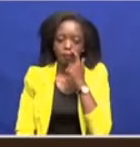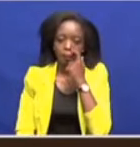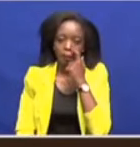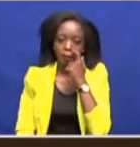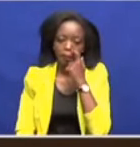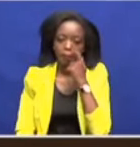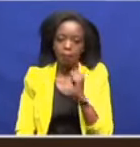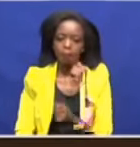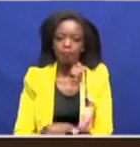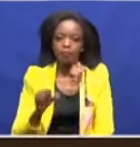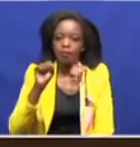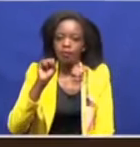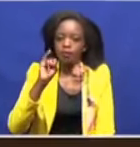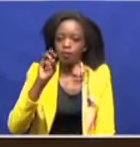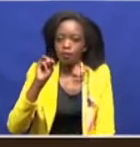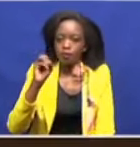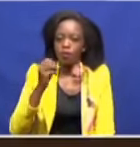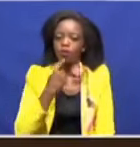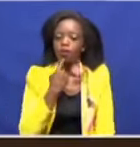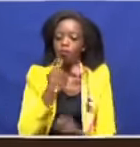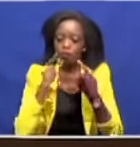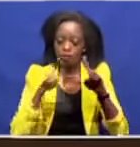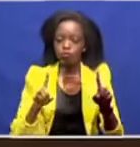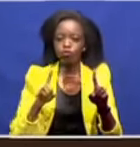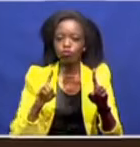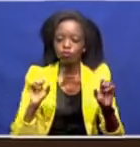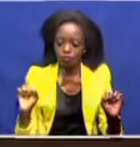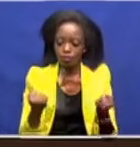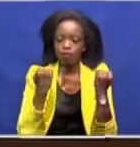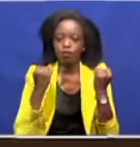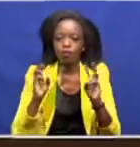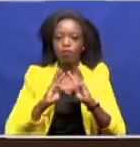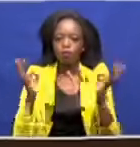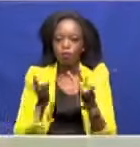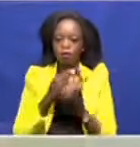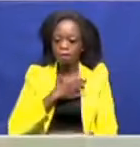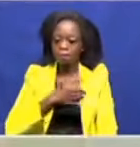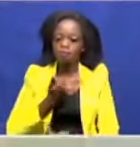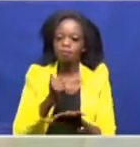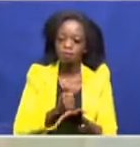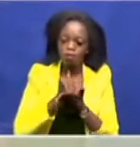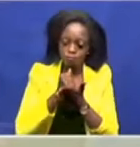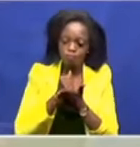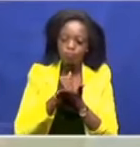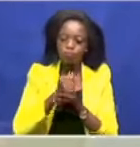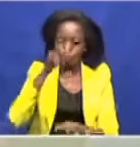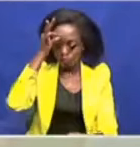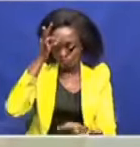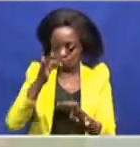Petro alikutangaza kuwa mkombozi wa dunia. Utusaidie kumuamini mkombozi